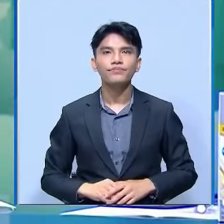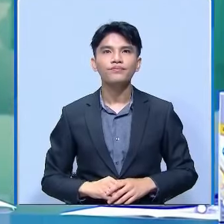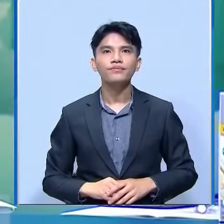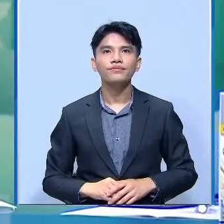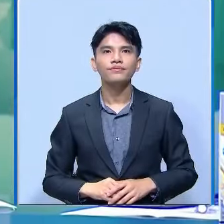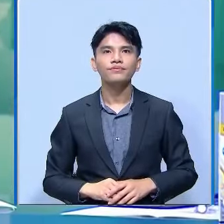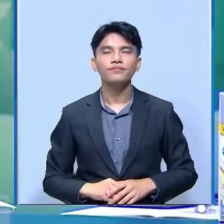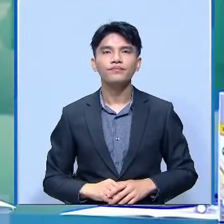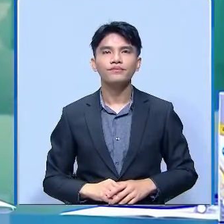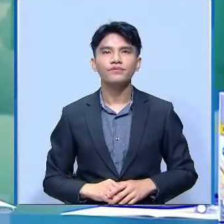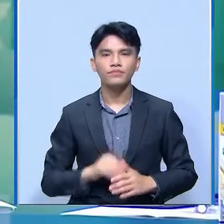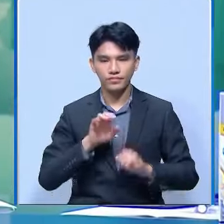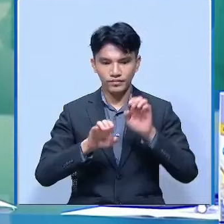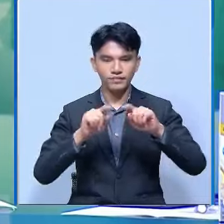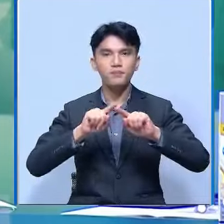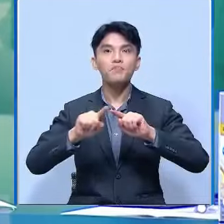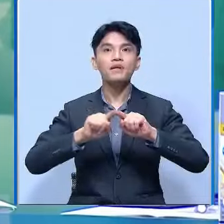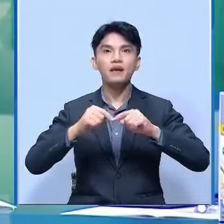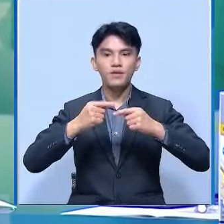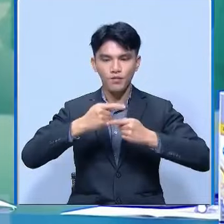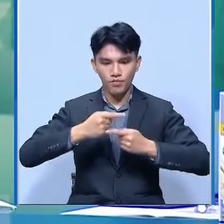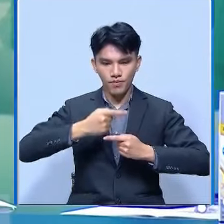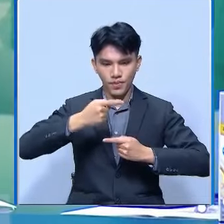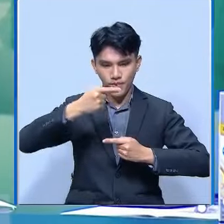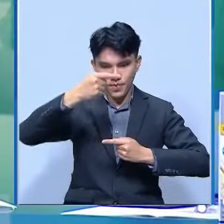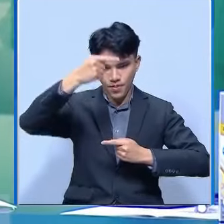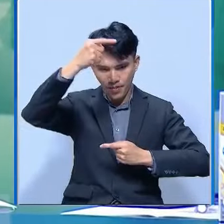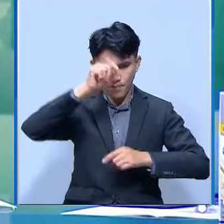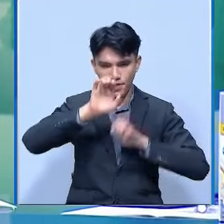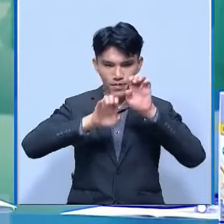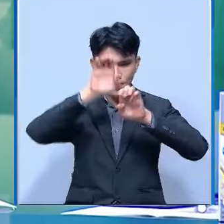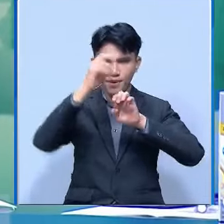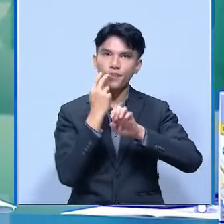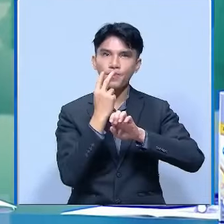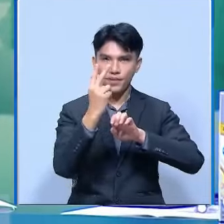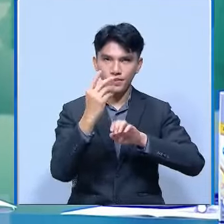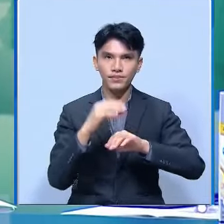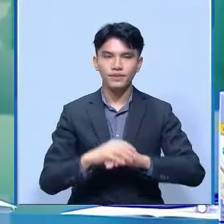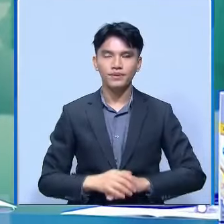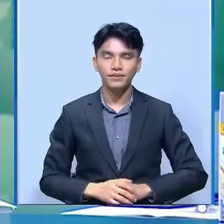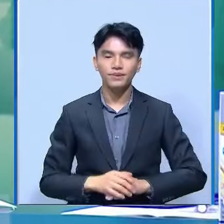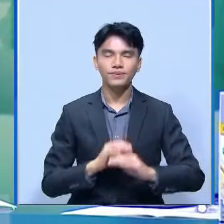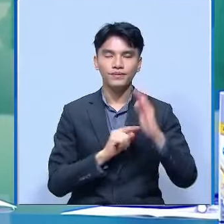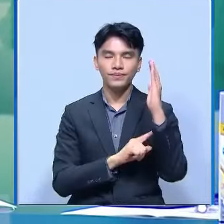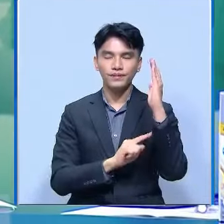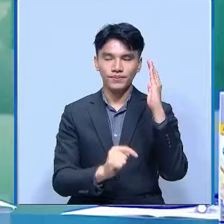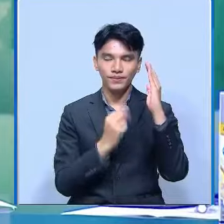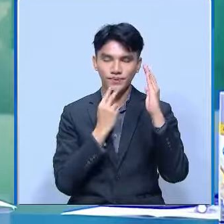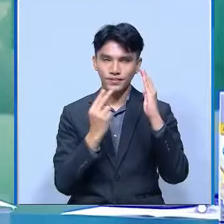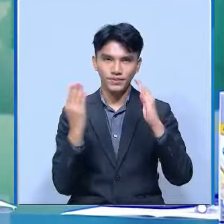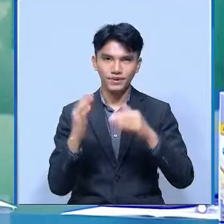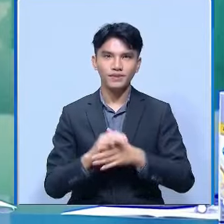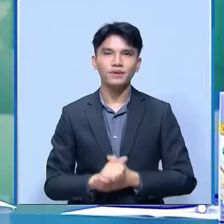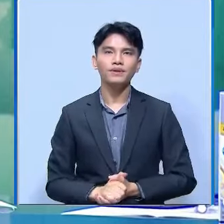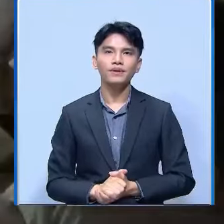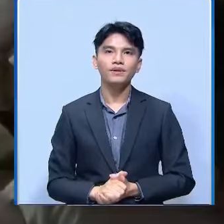พิธีนะคะปีนบันไดมีดก็จะบรรดาเหล่าเมาส์มาทรงเนี่ยมาไปดูบรรยากาศกันนะคะที่จังหวัดตรังที่ศาลเจ้ากิวอ่องเอีย